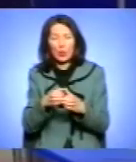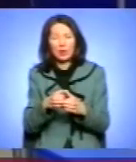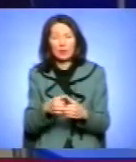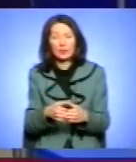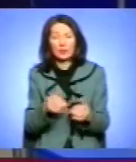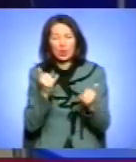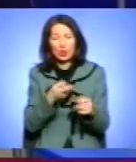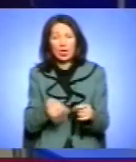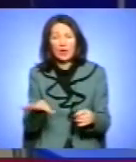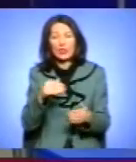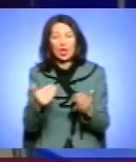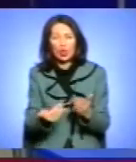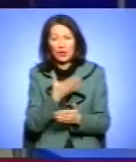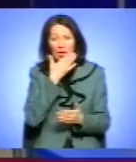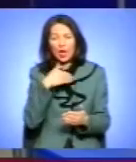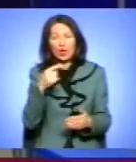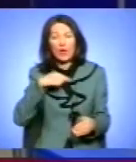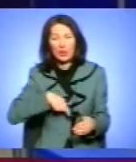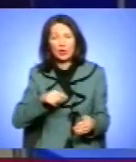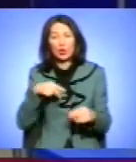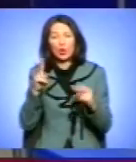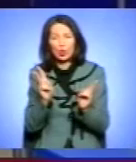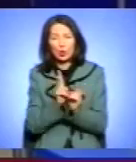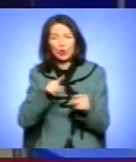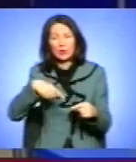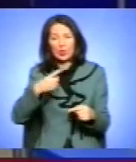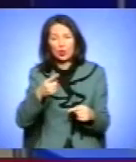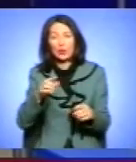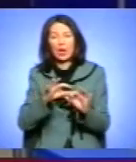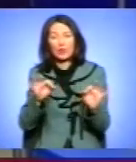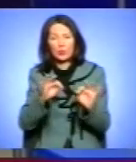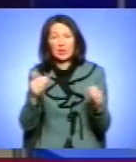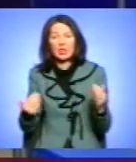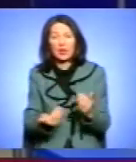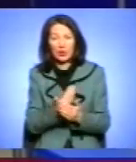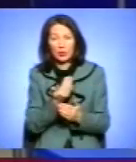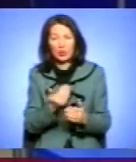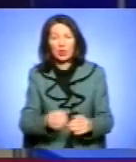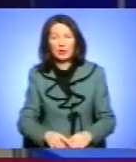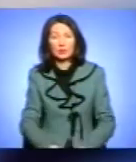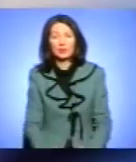На сьогодні це всі новини. Гарного вам настрою і до зустрічі у наступних інформаційних випусках.